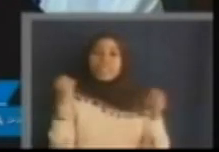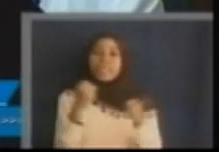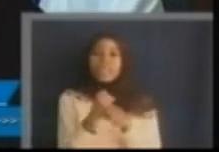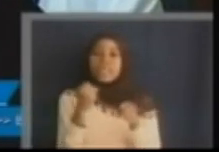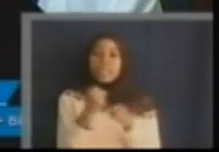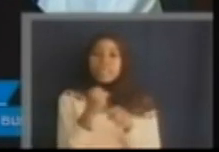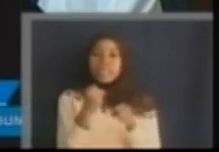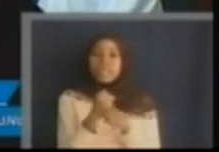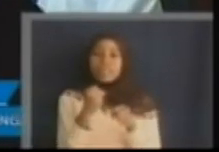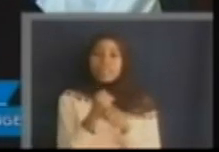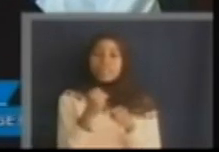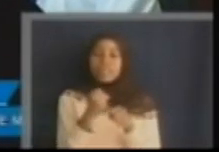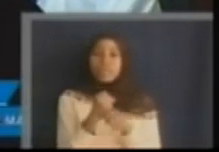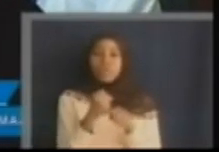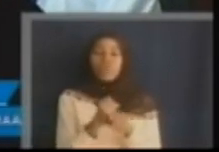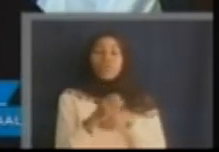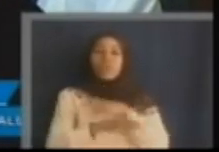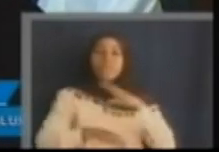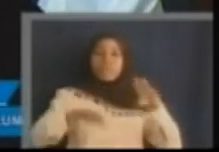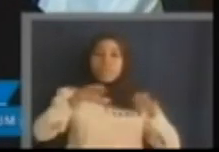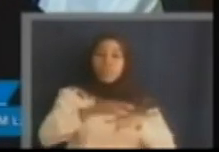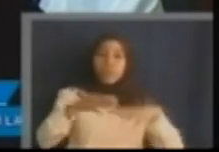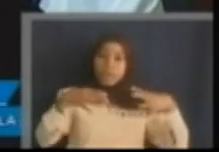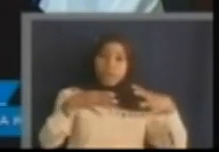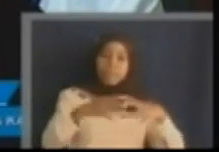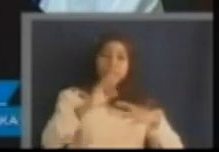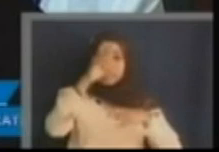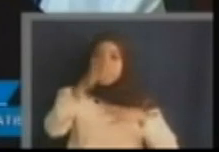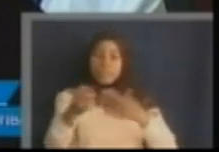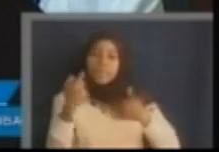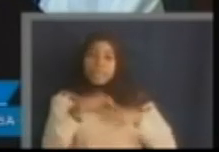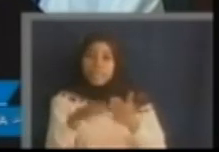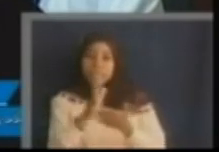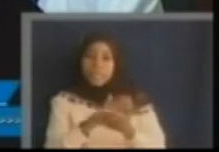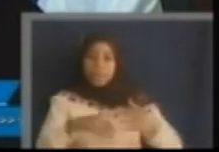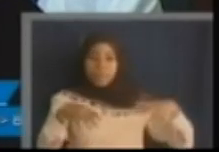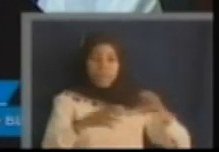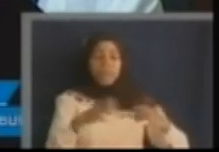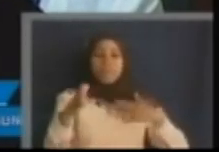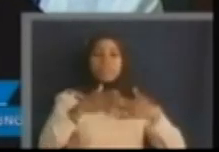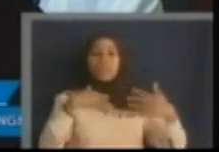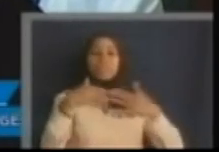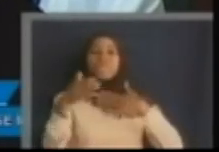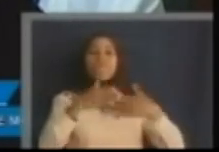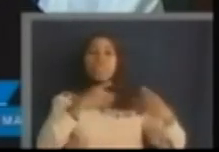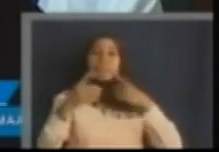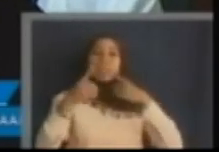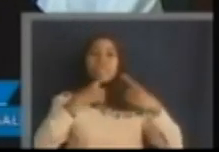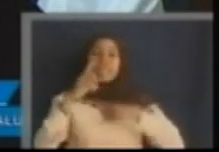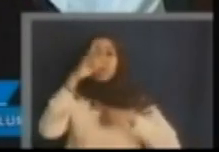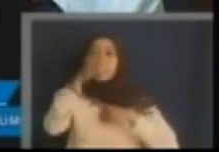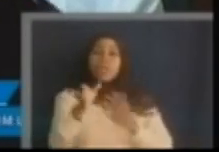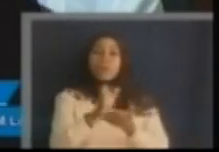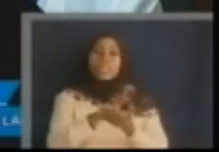kamati kuhakikisha kwamba katika maeneo yetu ya kamati ya kufanyia majadiliano panakuwa na hali ya utulivu. Kwa watu wenye ulema,